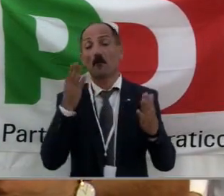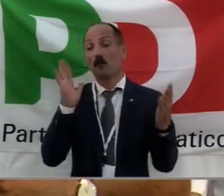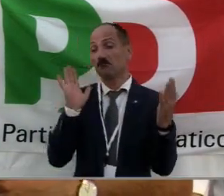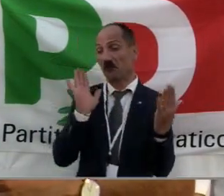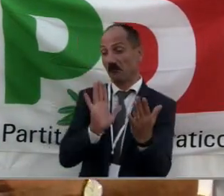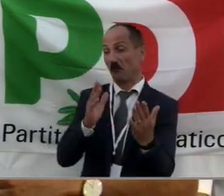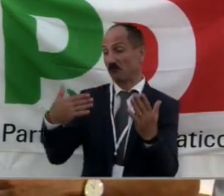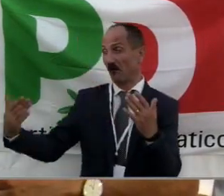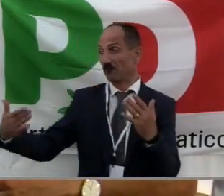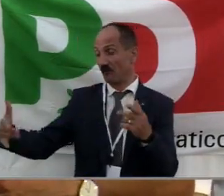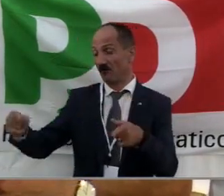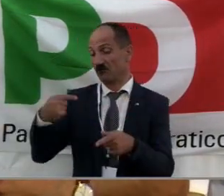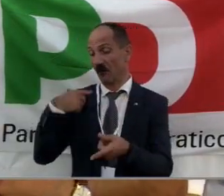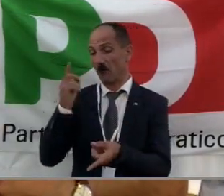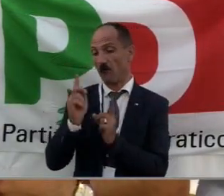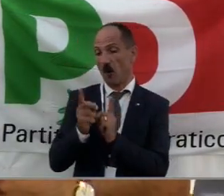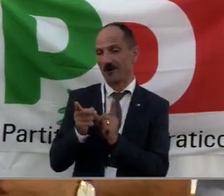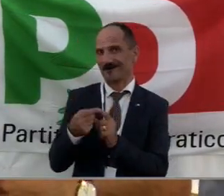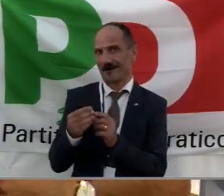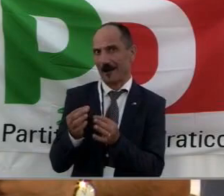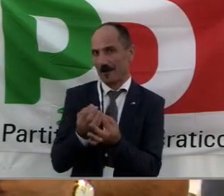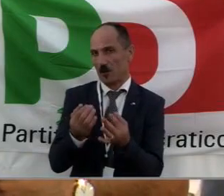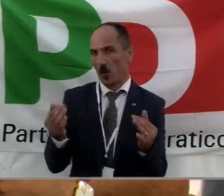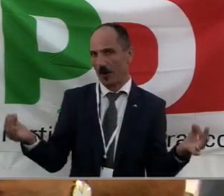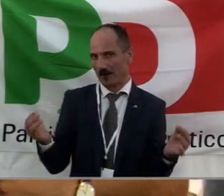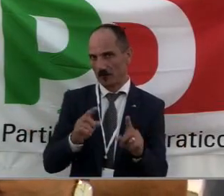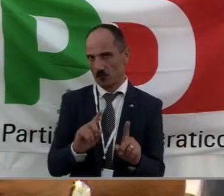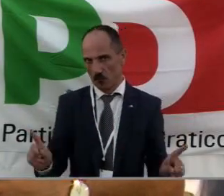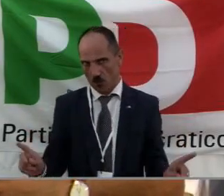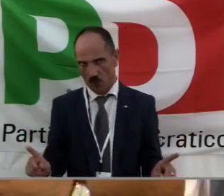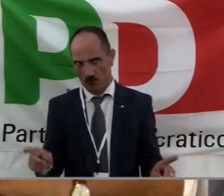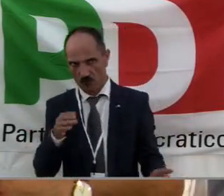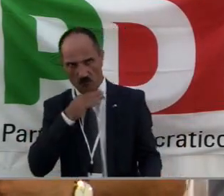destra non basta il politicamente corretto.